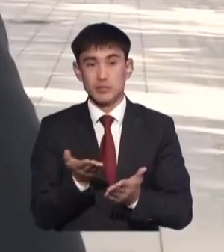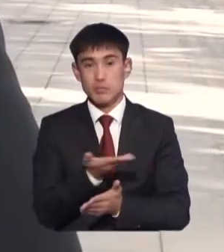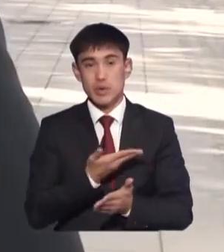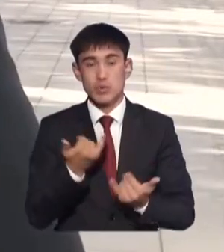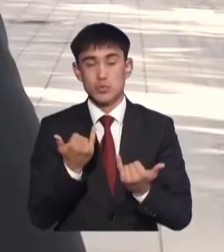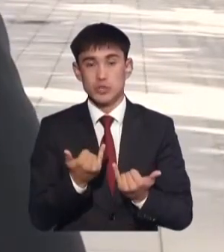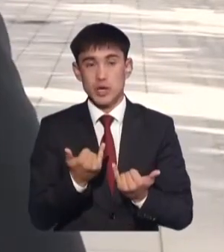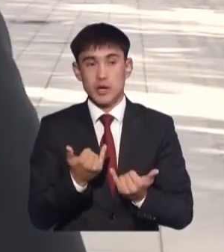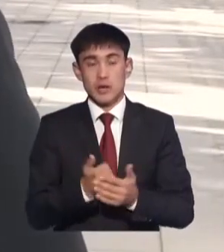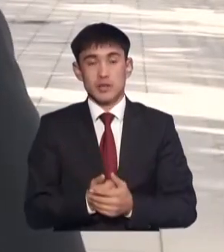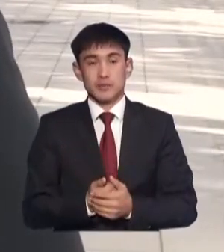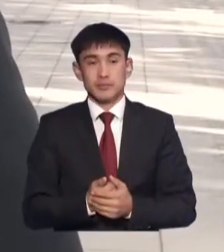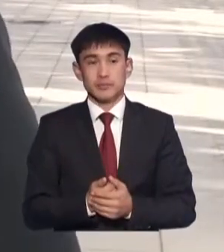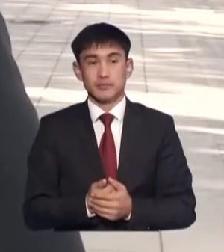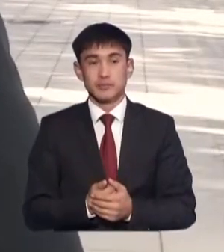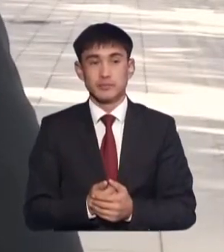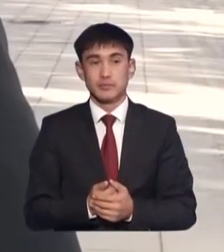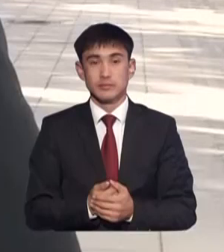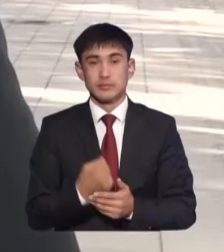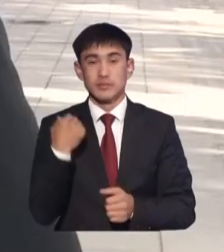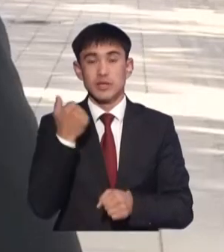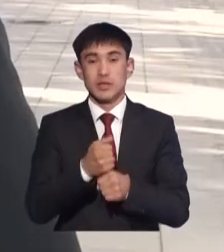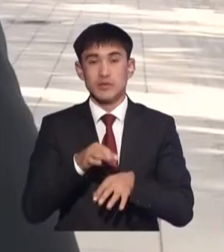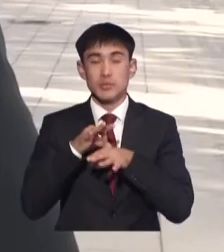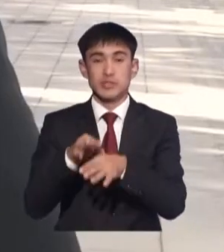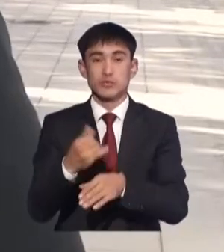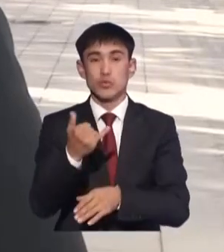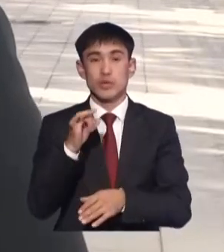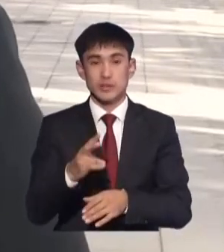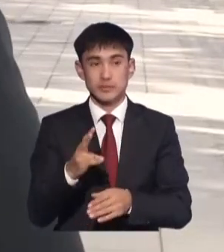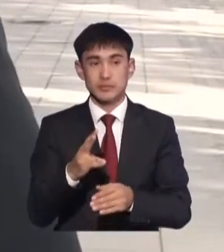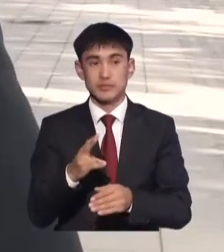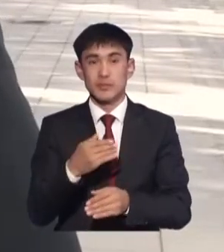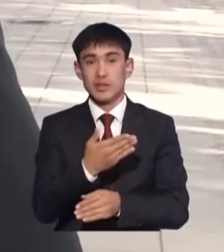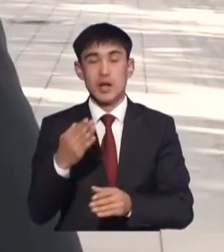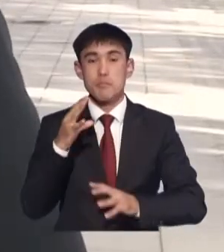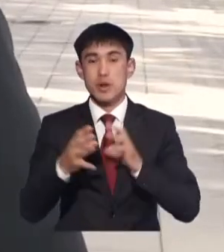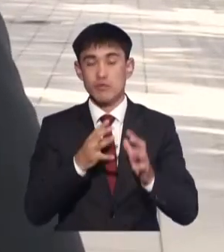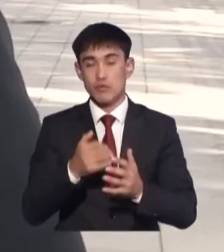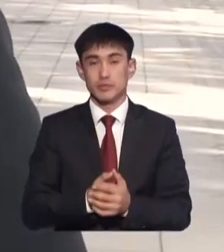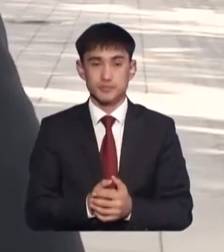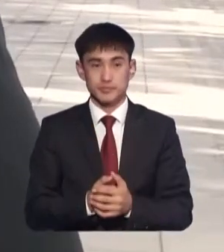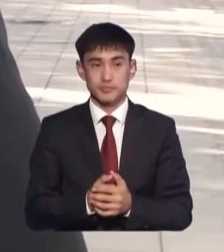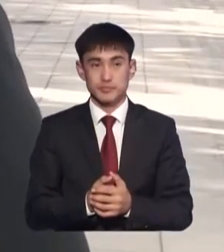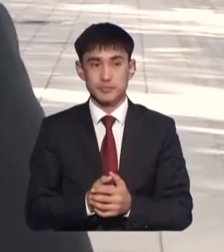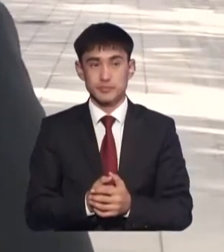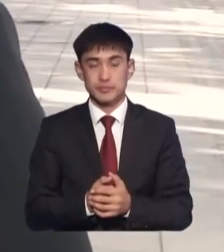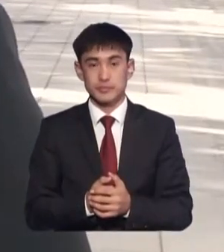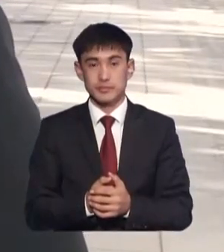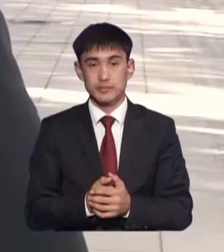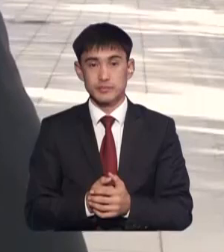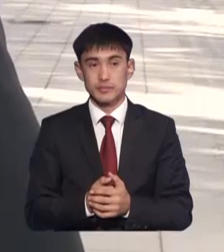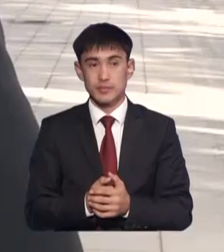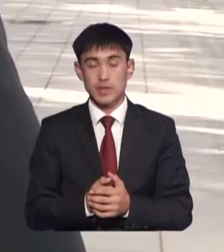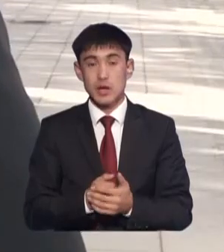уже являемся одним из главных поставщиков урана для мирового рынка, мы